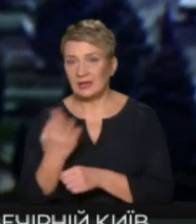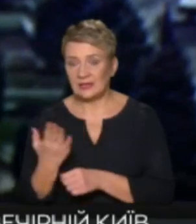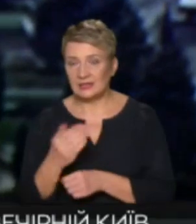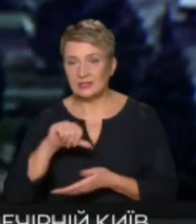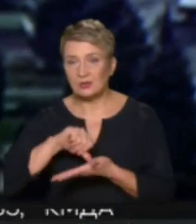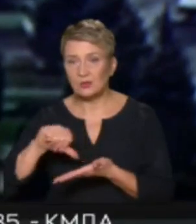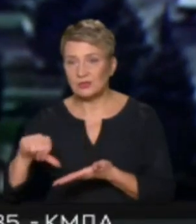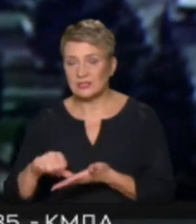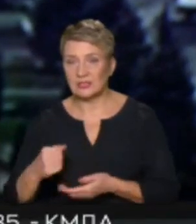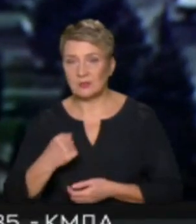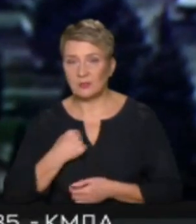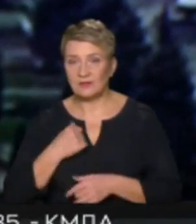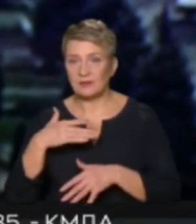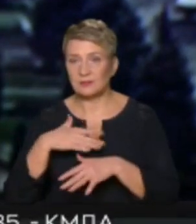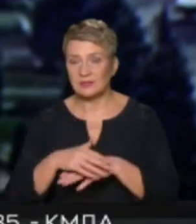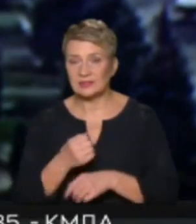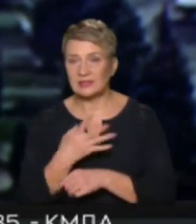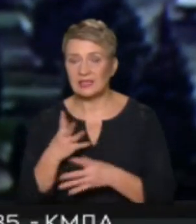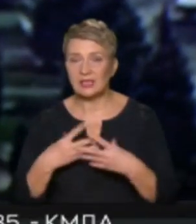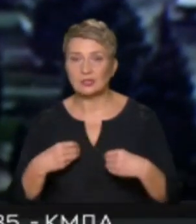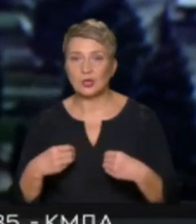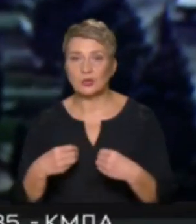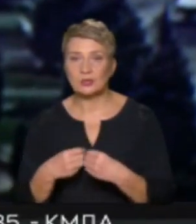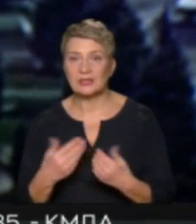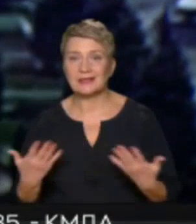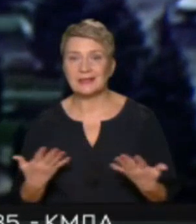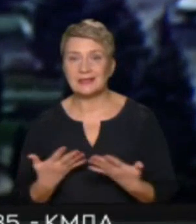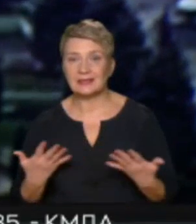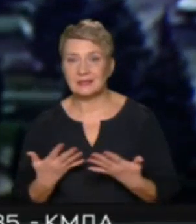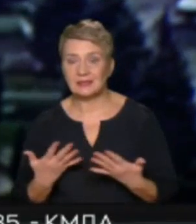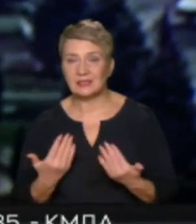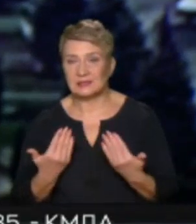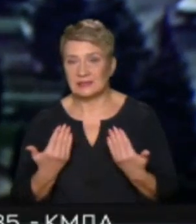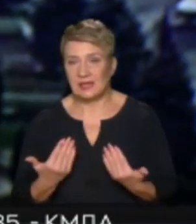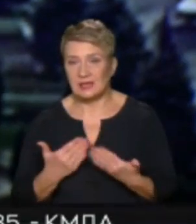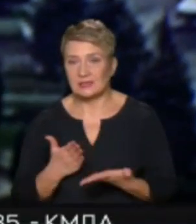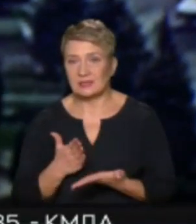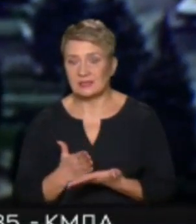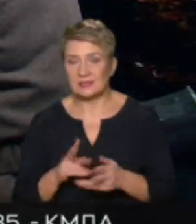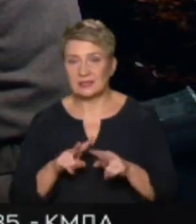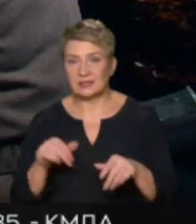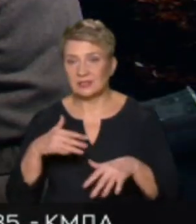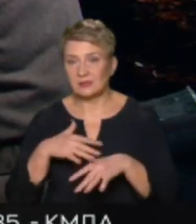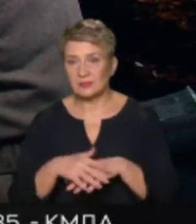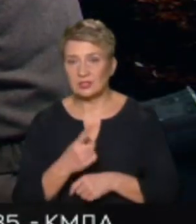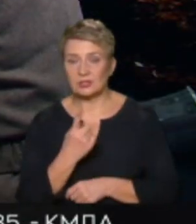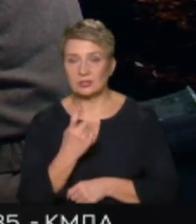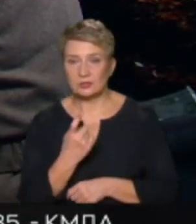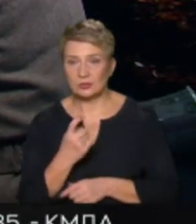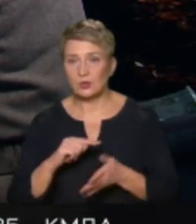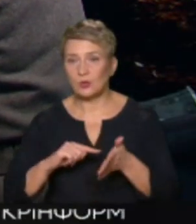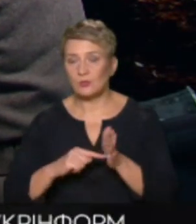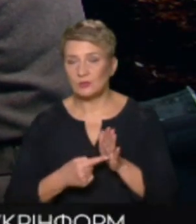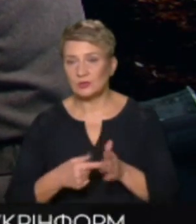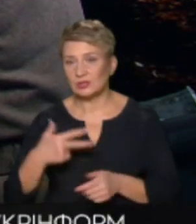ми розуміємо. Кількість родин, які дотичні, Та теж зрозуміло, 100 тисяч множимо на 3 –